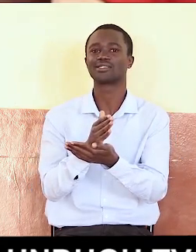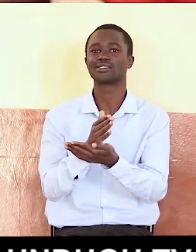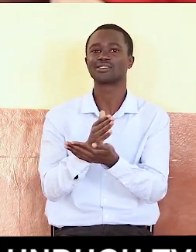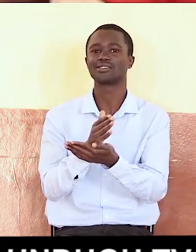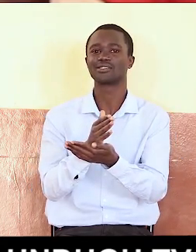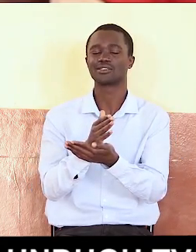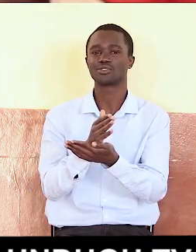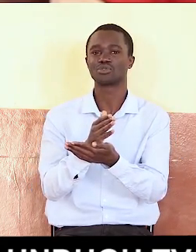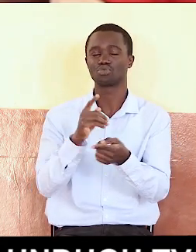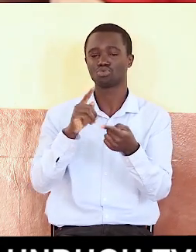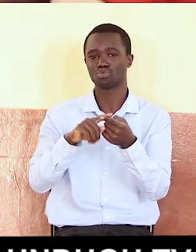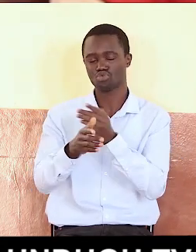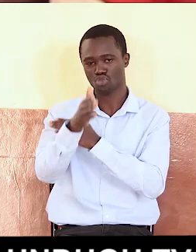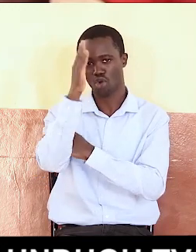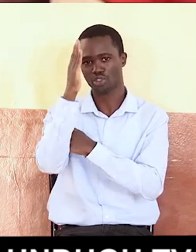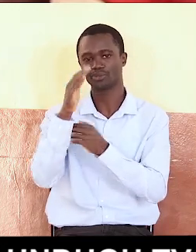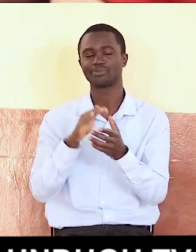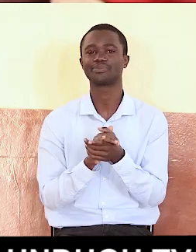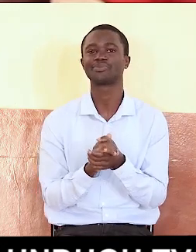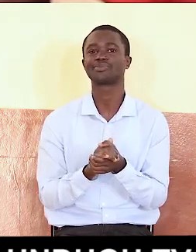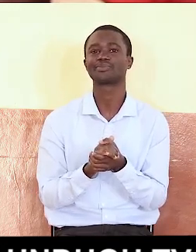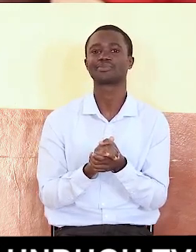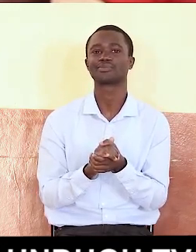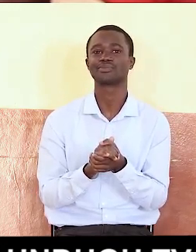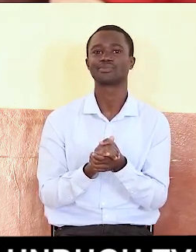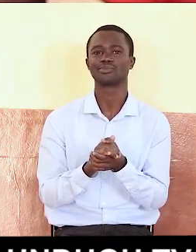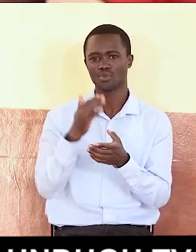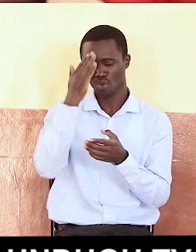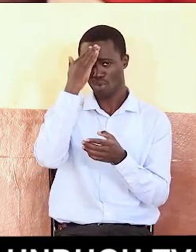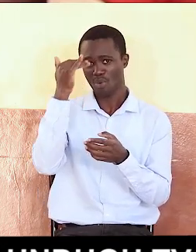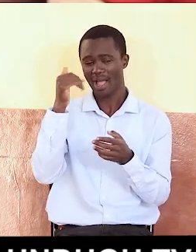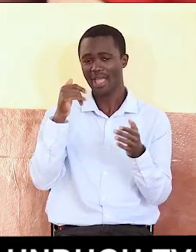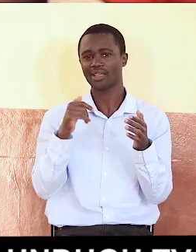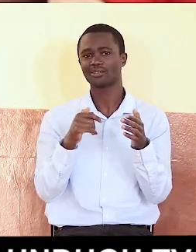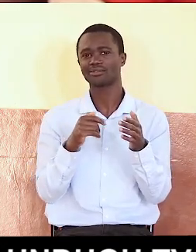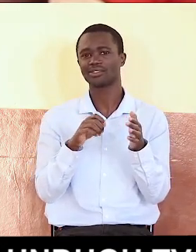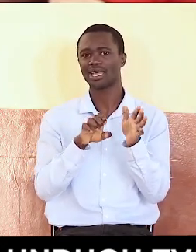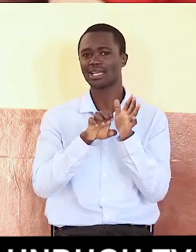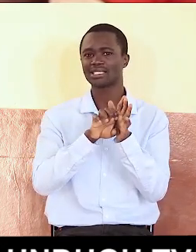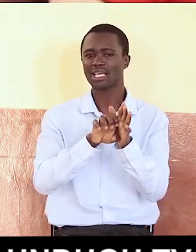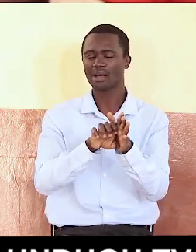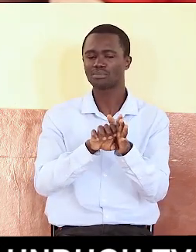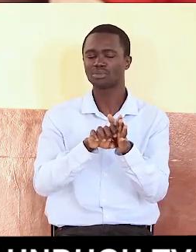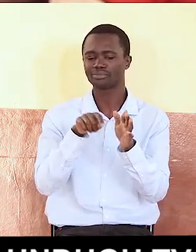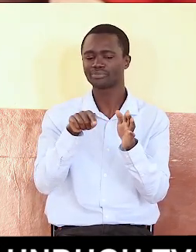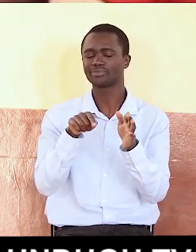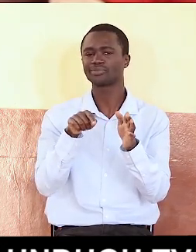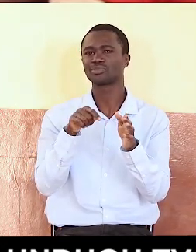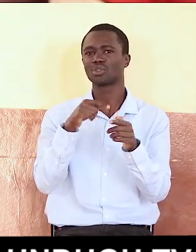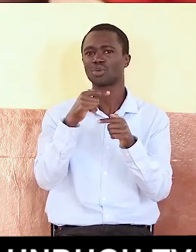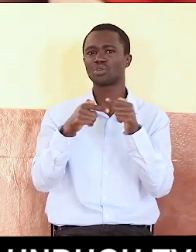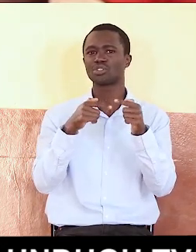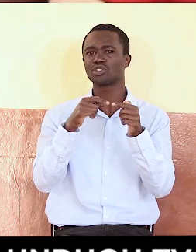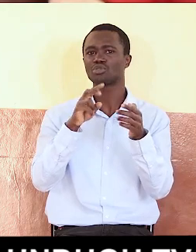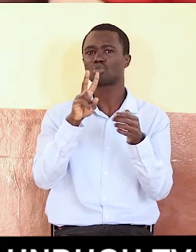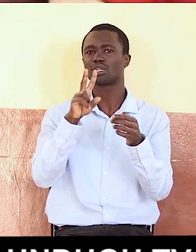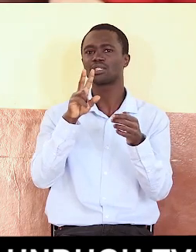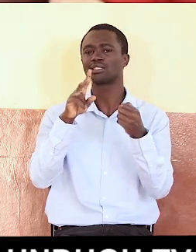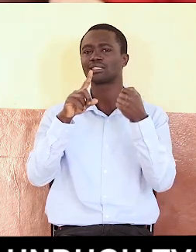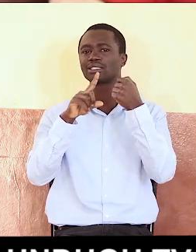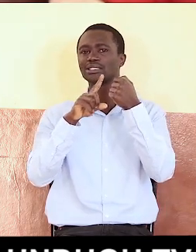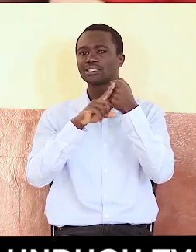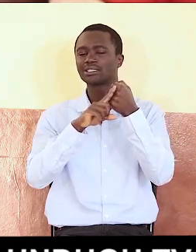ya Mwenyezi Mungu. Na ndivosa mpano huu tunaoangalia katika mstari wa kifungu cha